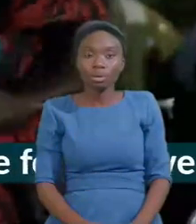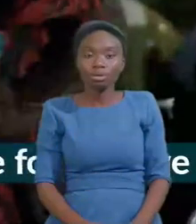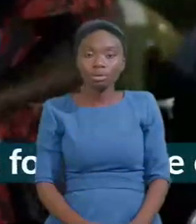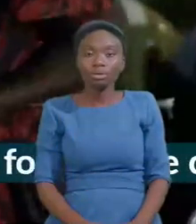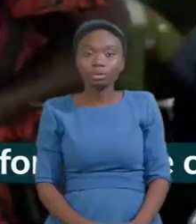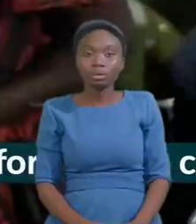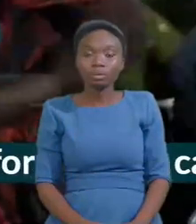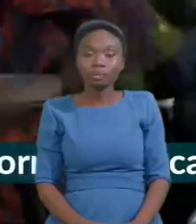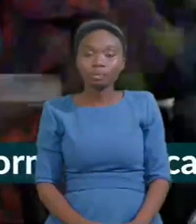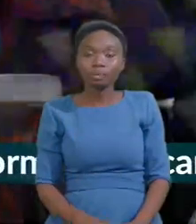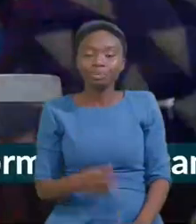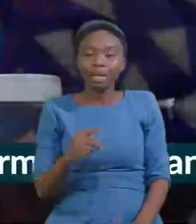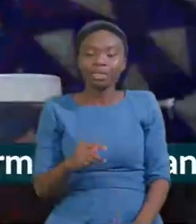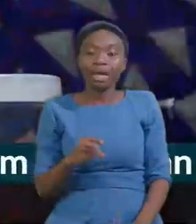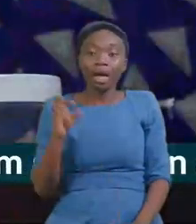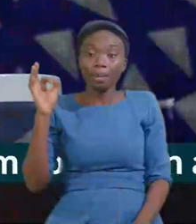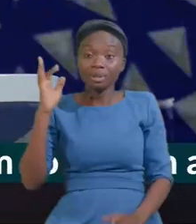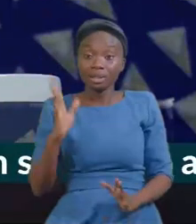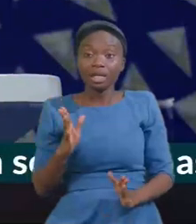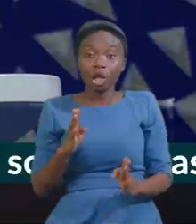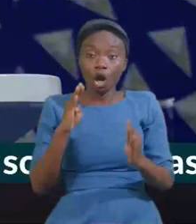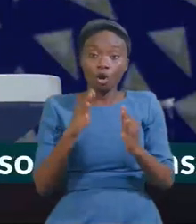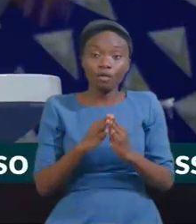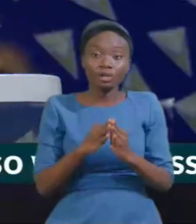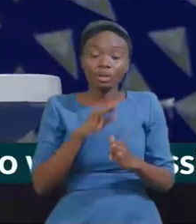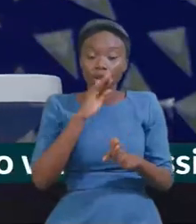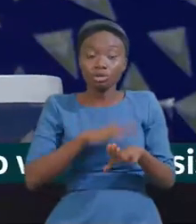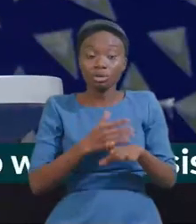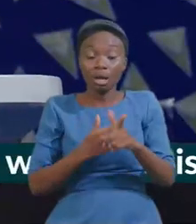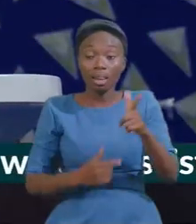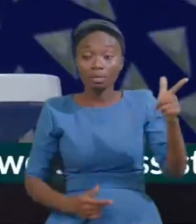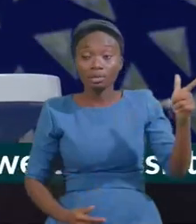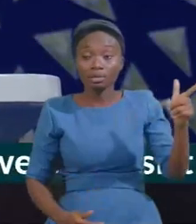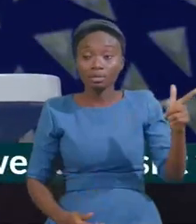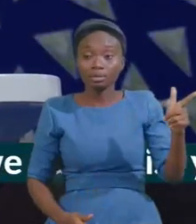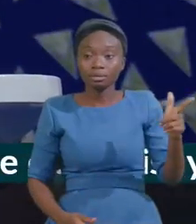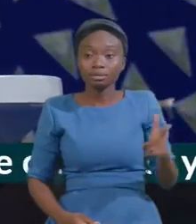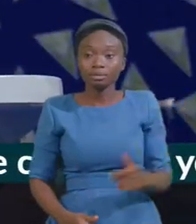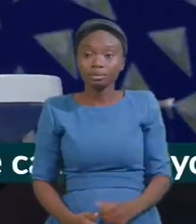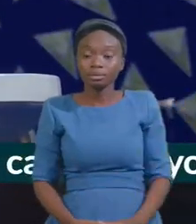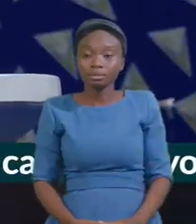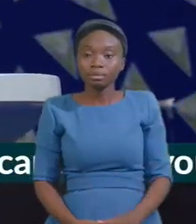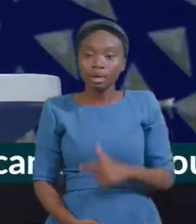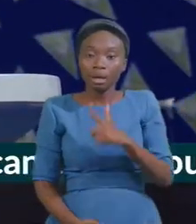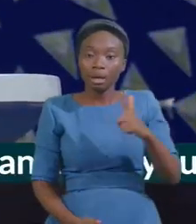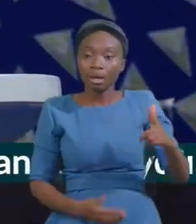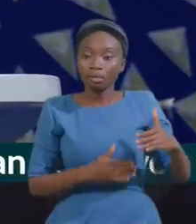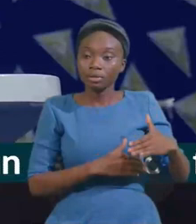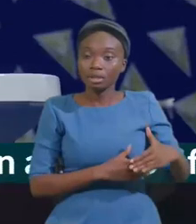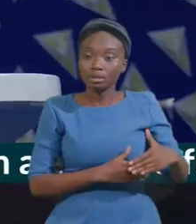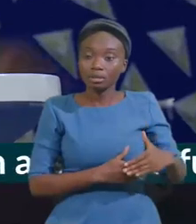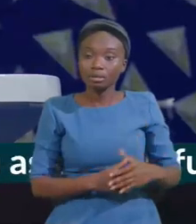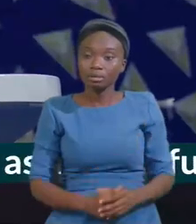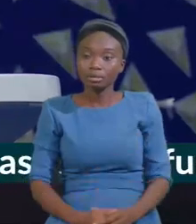that the Minister's Conference Hall is on my left here. Notez que la salle de conférence des ministres est celle-là à